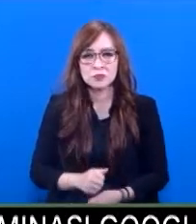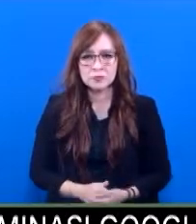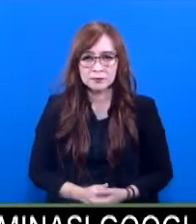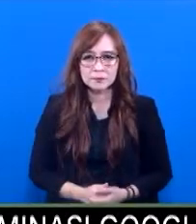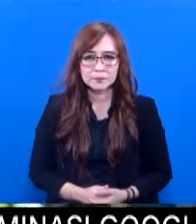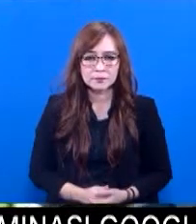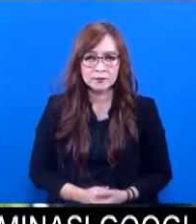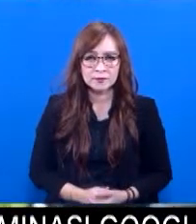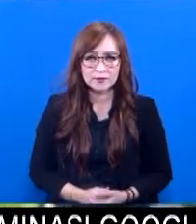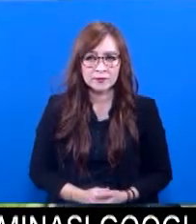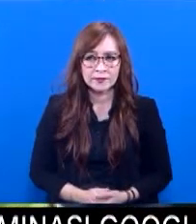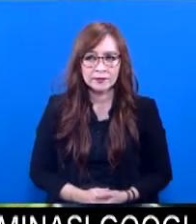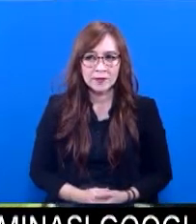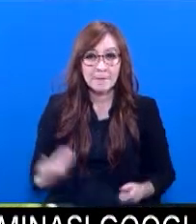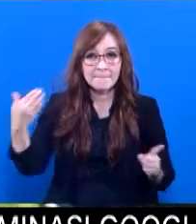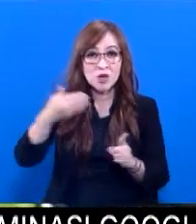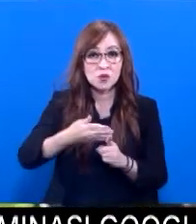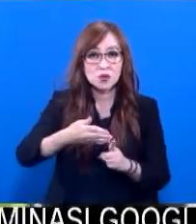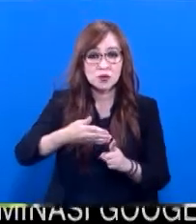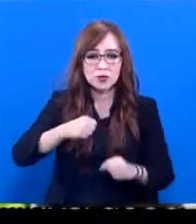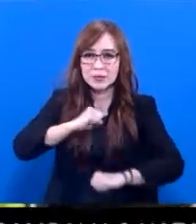arah Tegalar menuju arah Jeneponto,